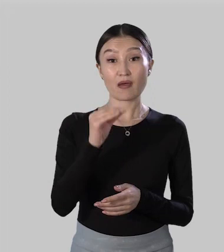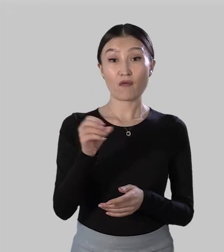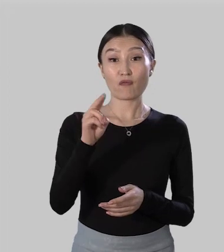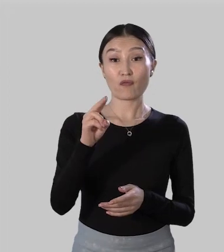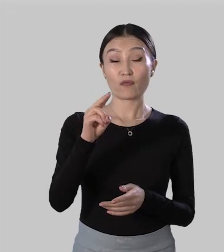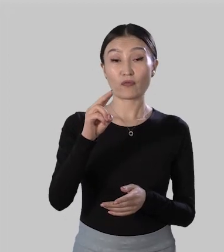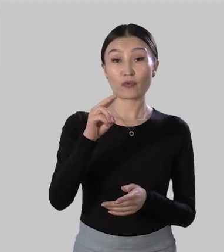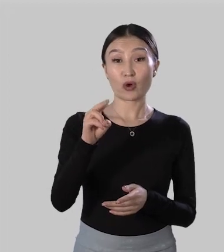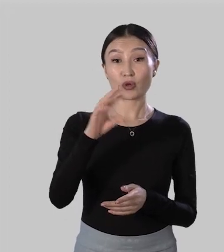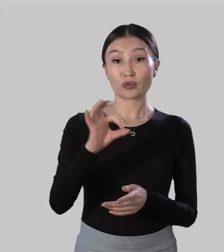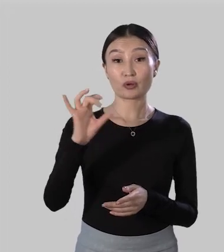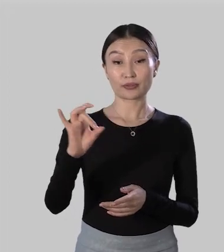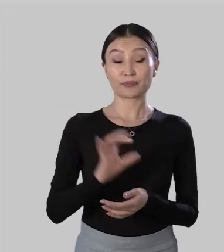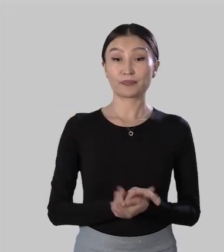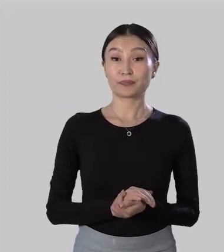Федор.